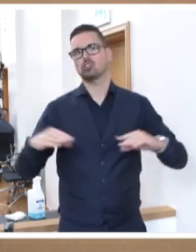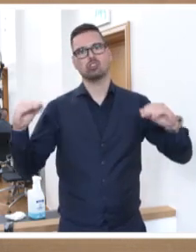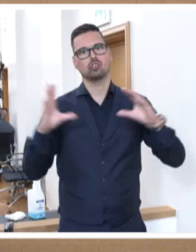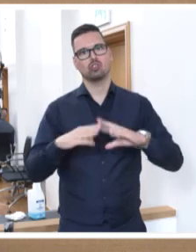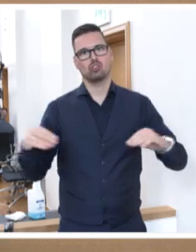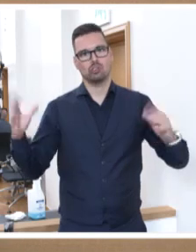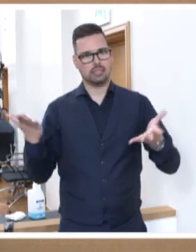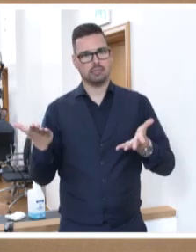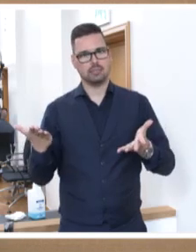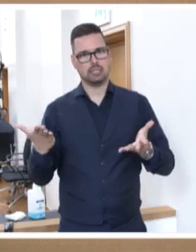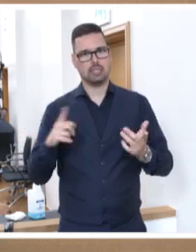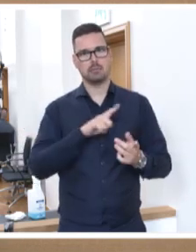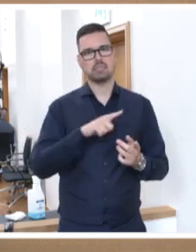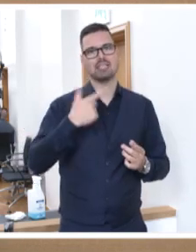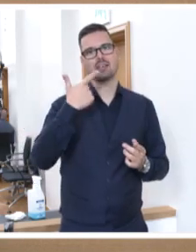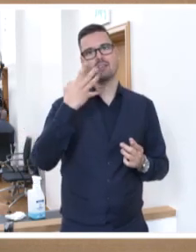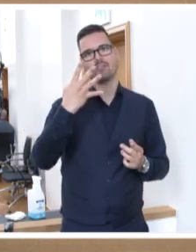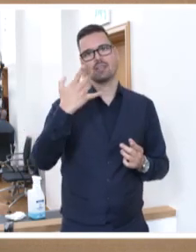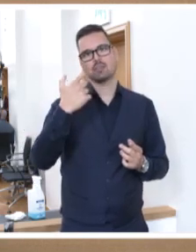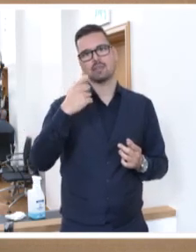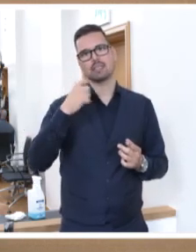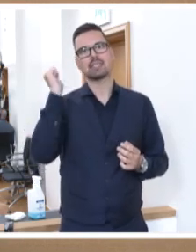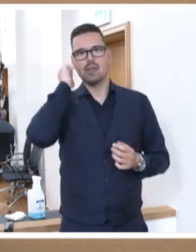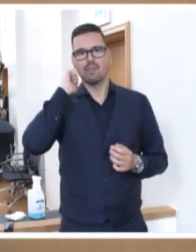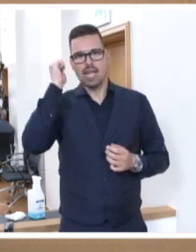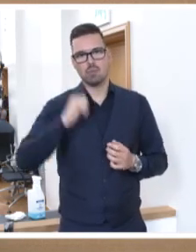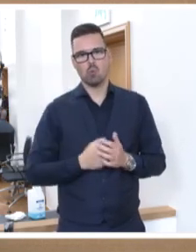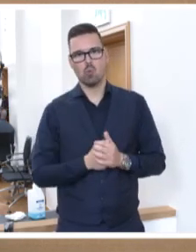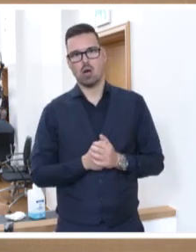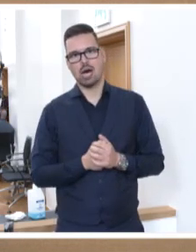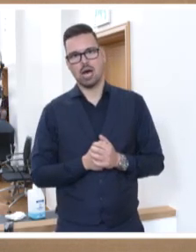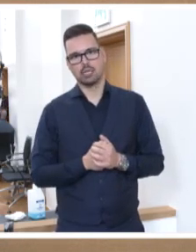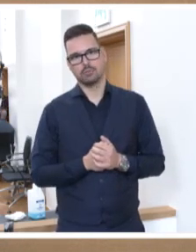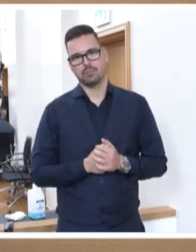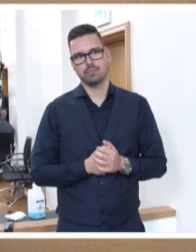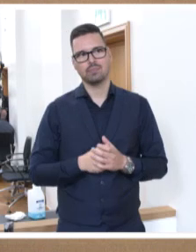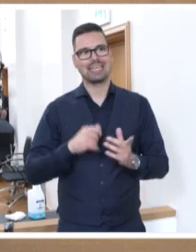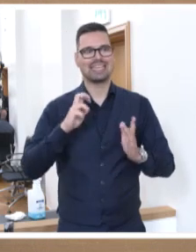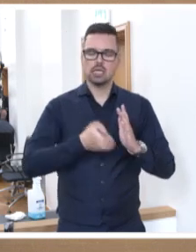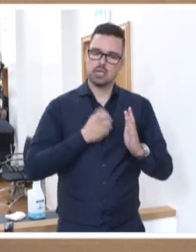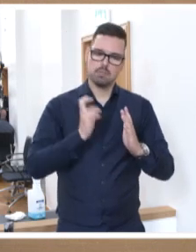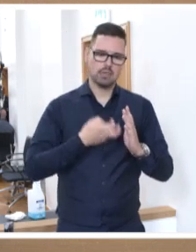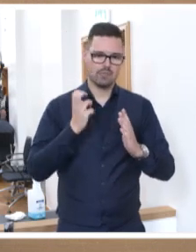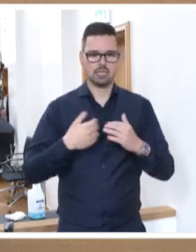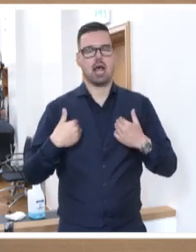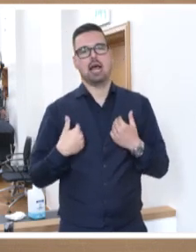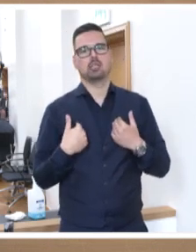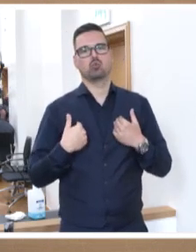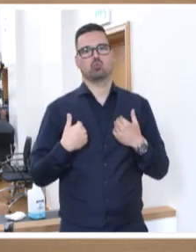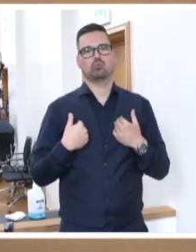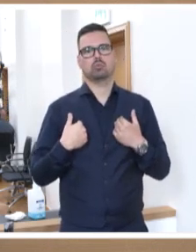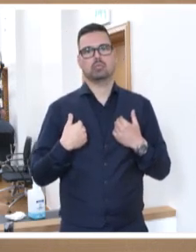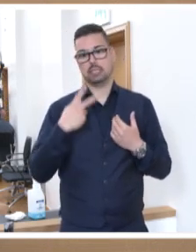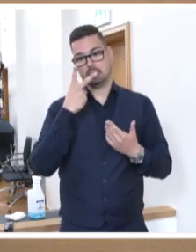zum 24. Februar diesen Jahres hat er sich immer wieder in dieser Haltung